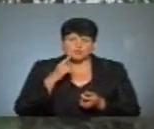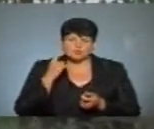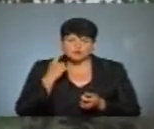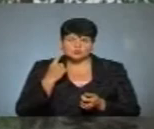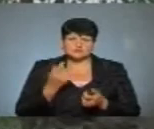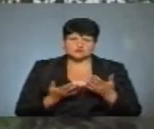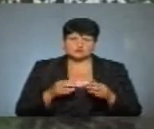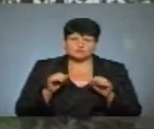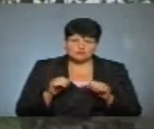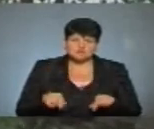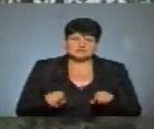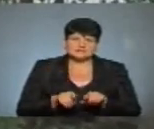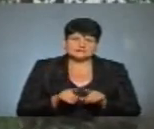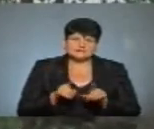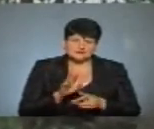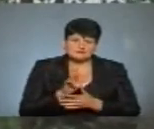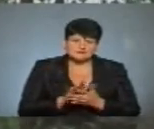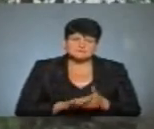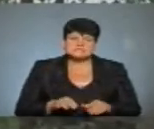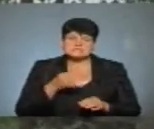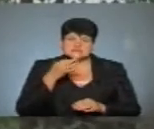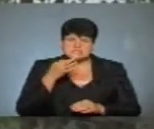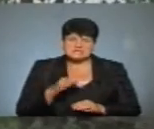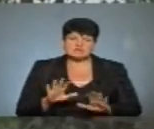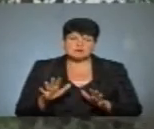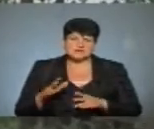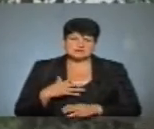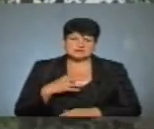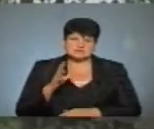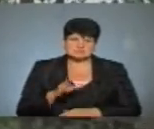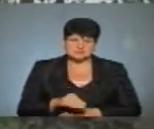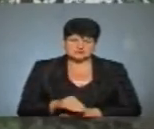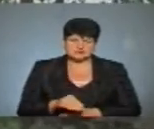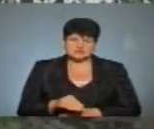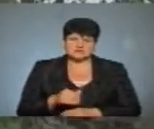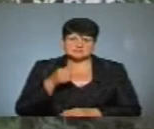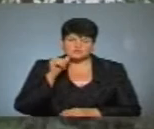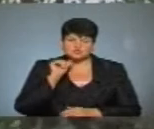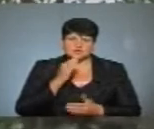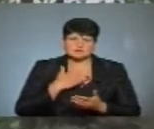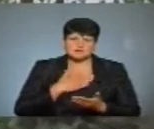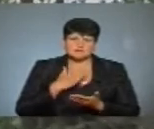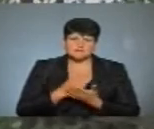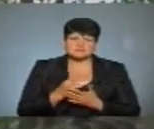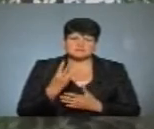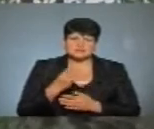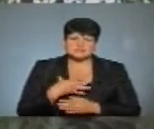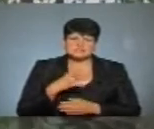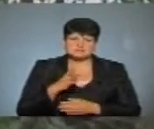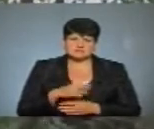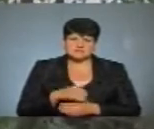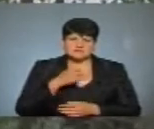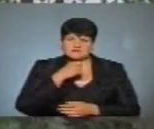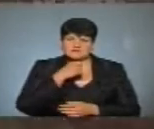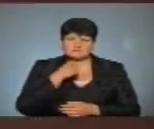помолодшили, якщо можна так, я перепрошую сказати, випадки смертей. І завчора ми маємо 3 смерті в віці